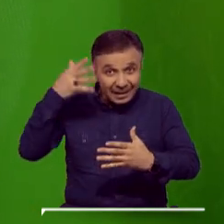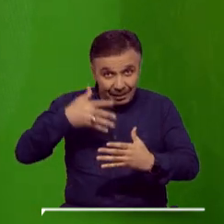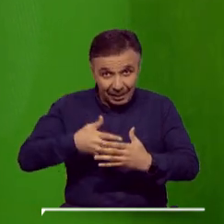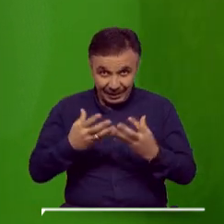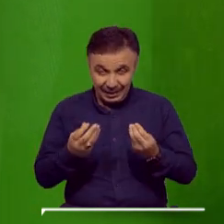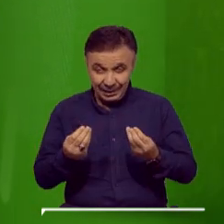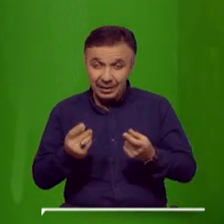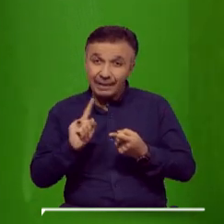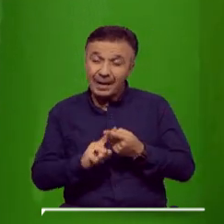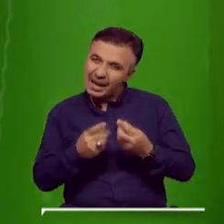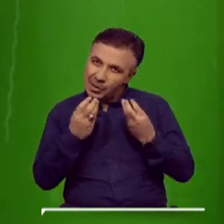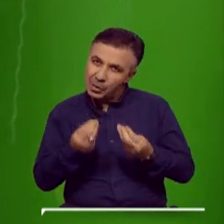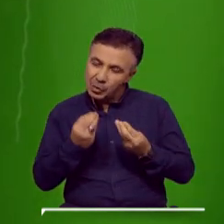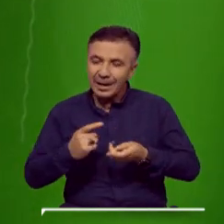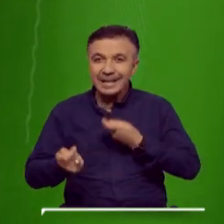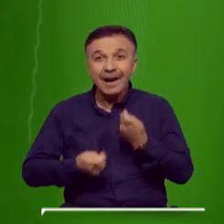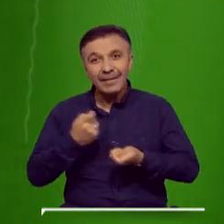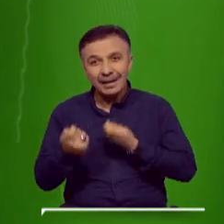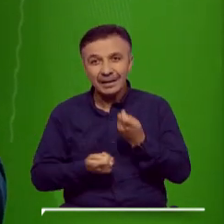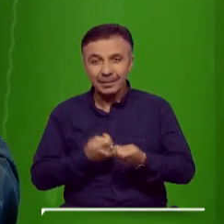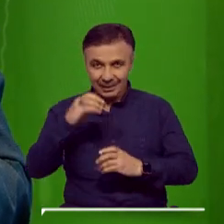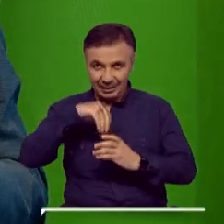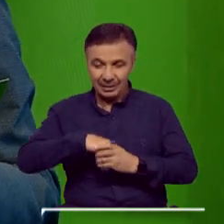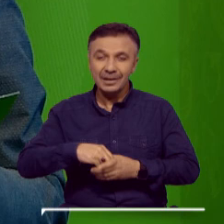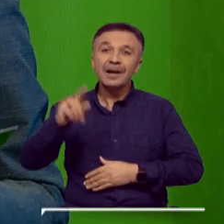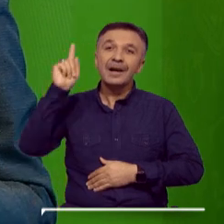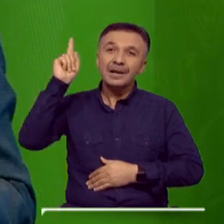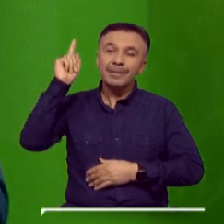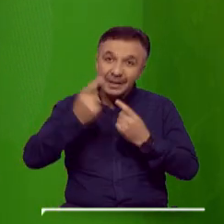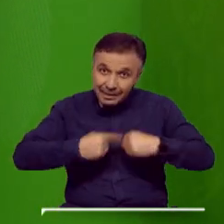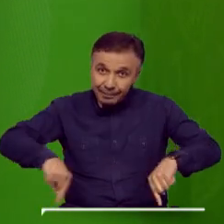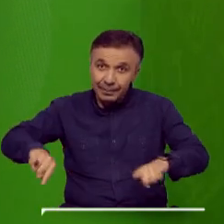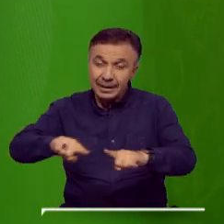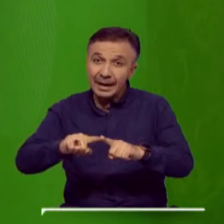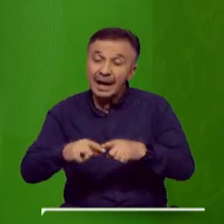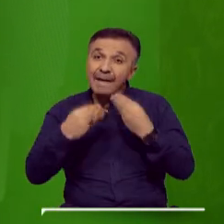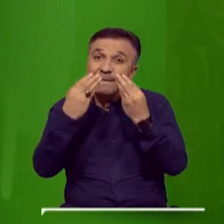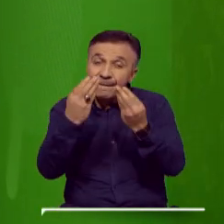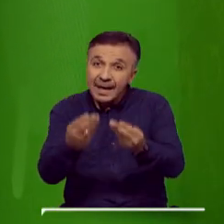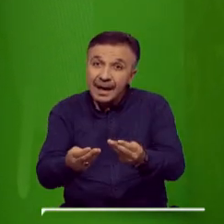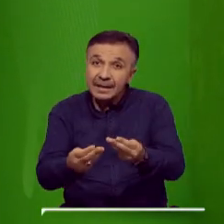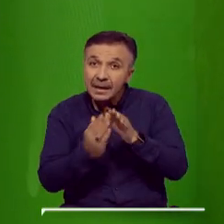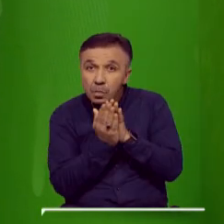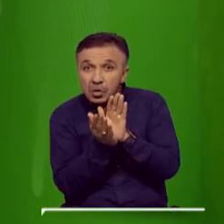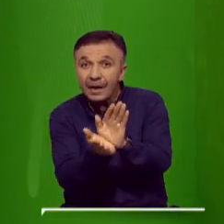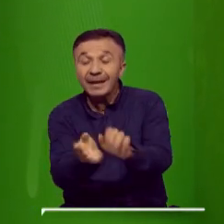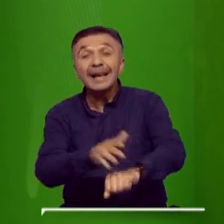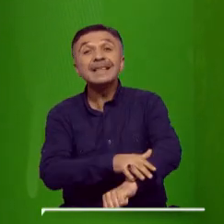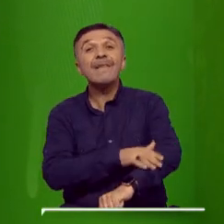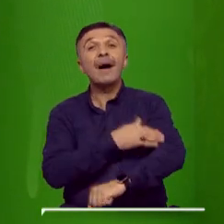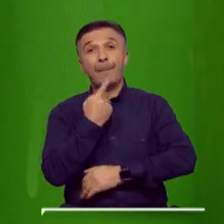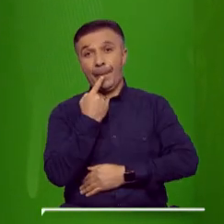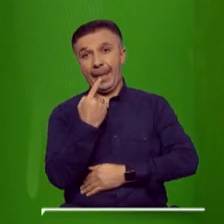İbadetlerimiz ve güzel davranışlarımız için Rabbimizin bize verdiği ödüle sevap denir.